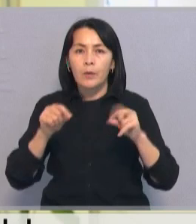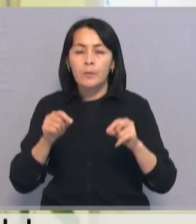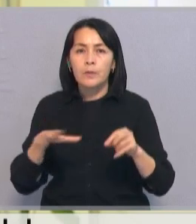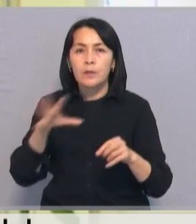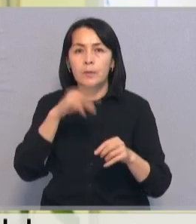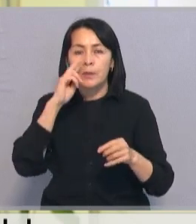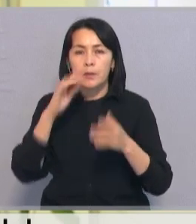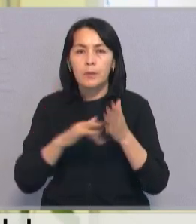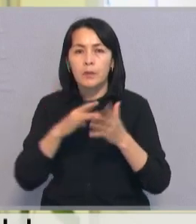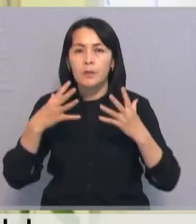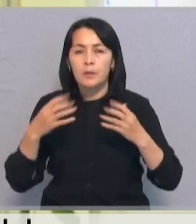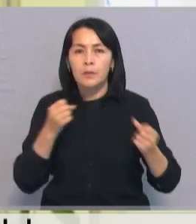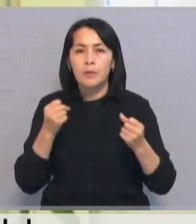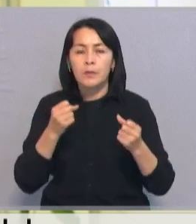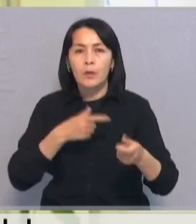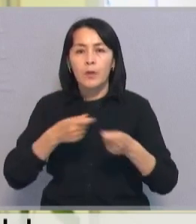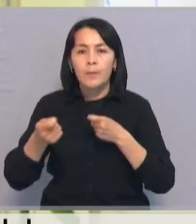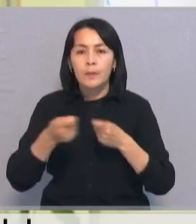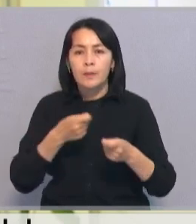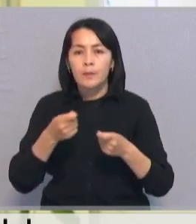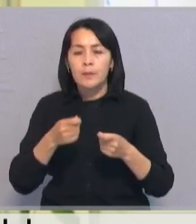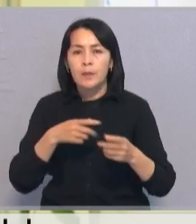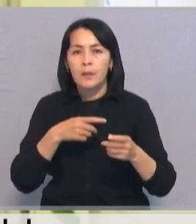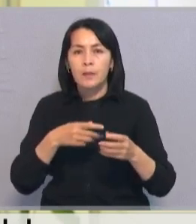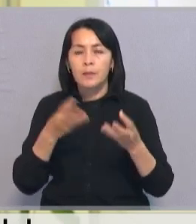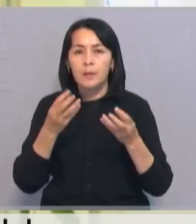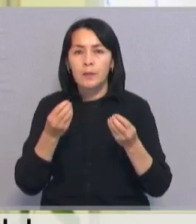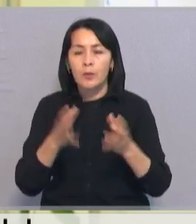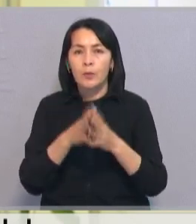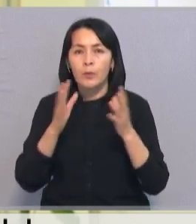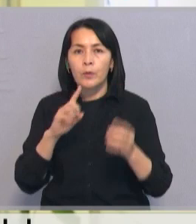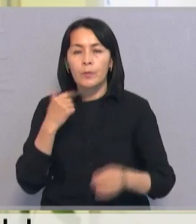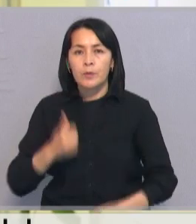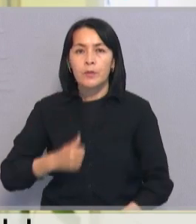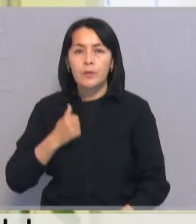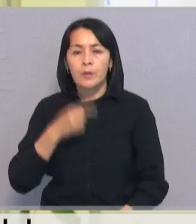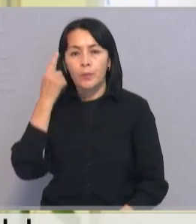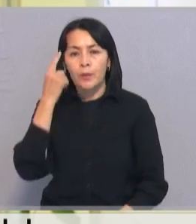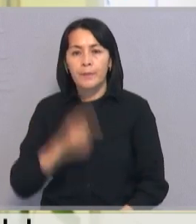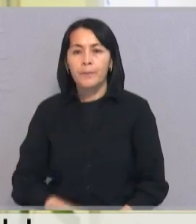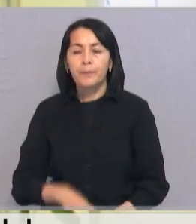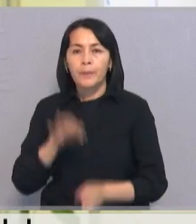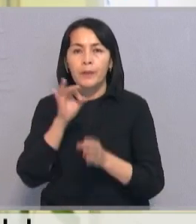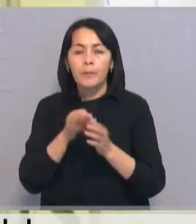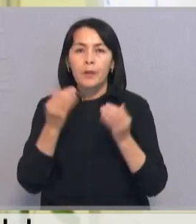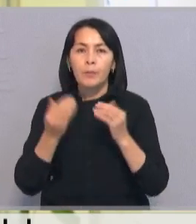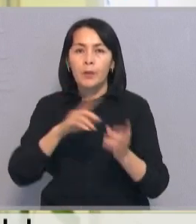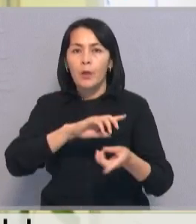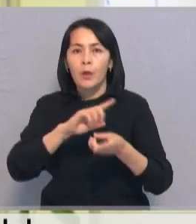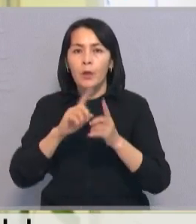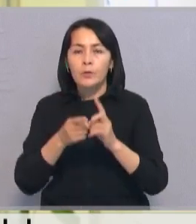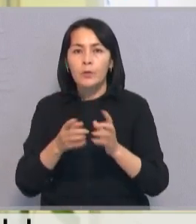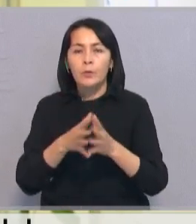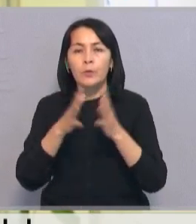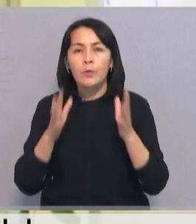жалпы Шымкент қаласының денсаулық сақтау басқармасының әкімшіліктің бағанағы үлкен бір жетістігі деп ойлаймын. Себебі бұл трансплантацияның